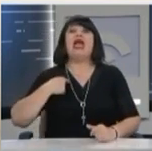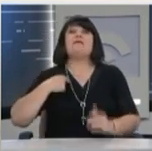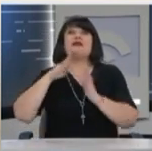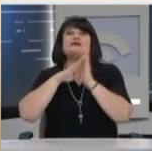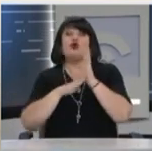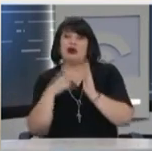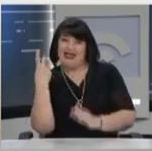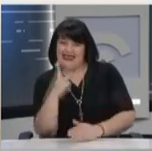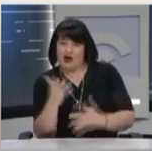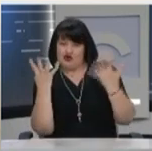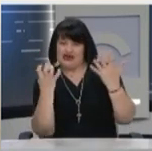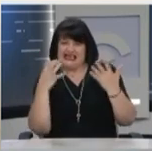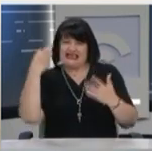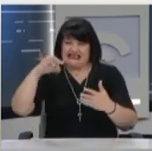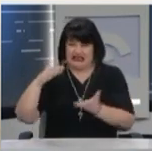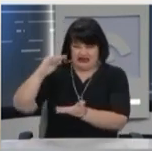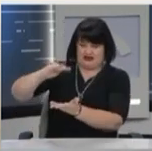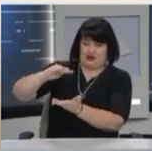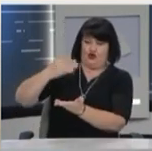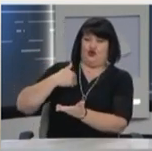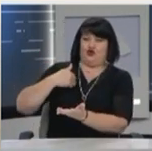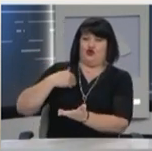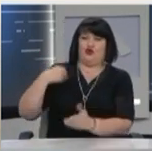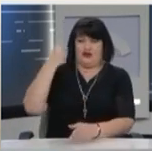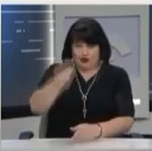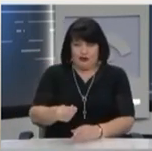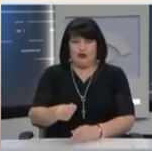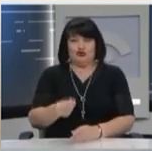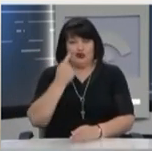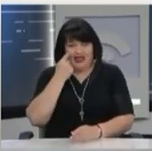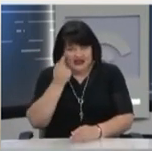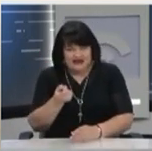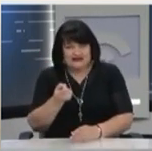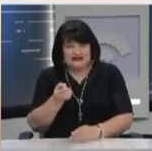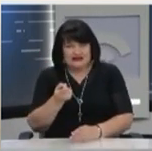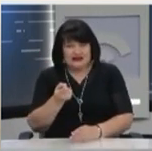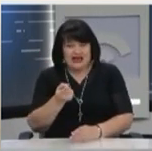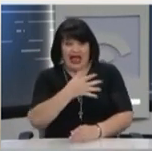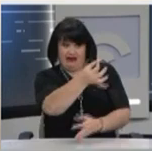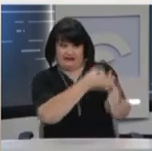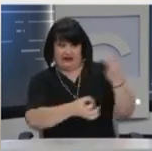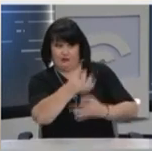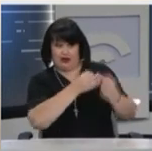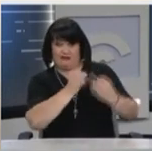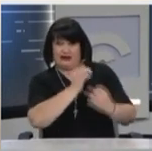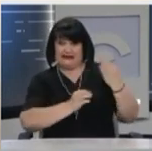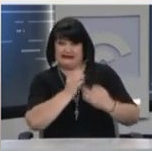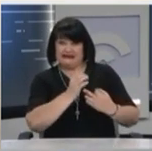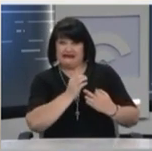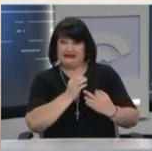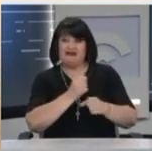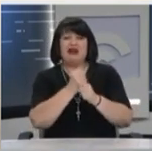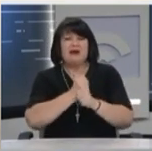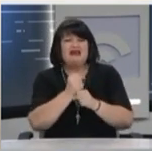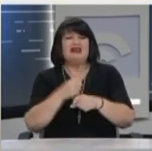της 290 σελίδων. Το έχω εδώ. Και θα το καταθέσω στα πρακτικά σε λίγο. Όλα όσα είπατε, κύριε Μητσοτάκη, για τα